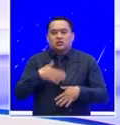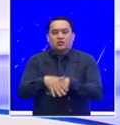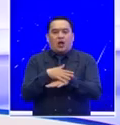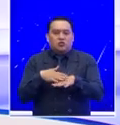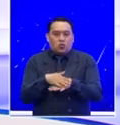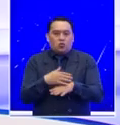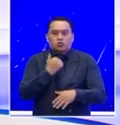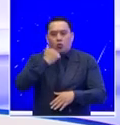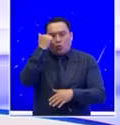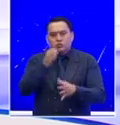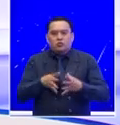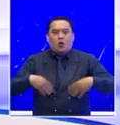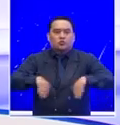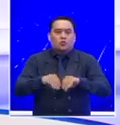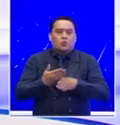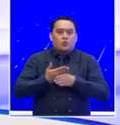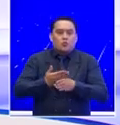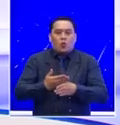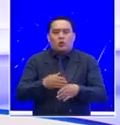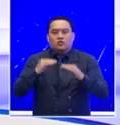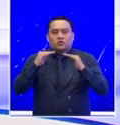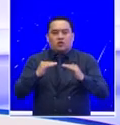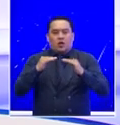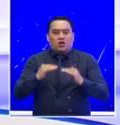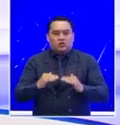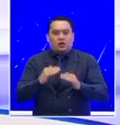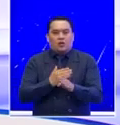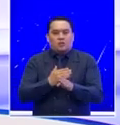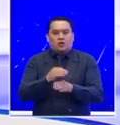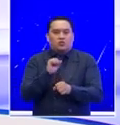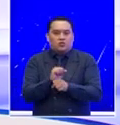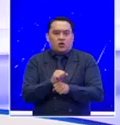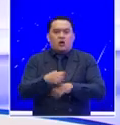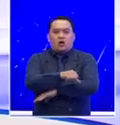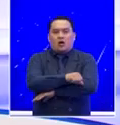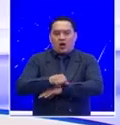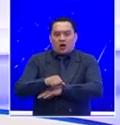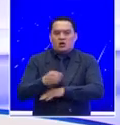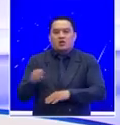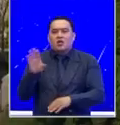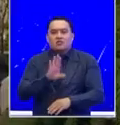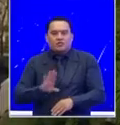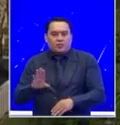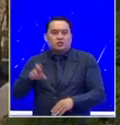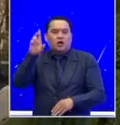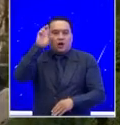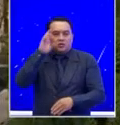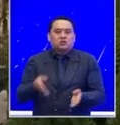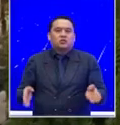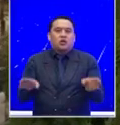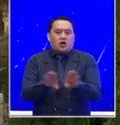что благодаря общим усилиям темпы эпидемии начинают замедляться. Границы Франции с неевропейскими